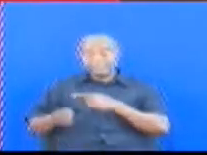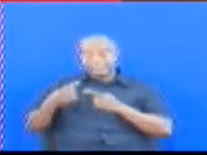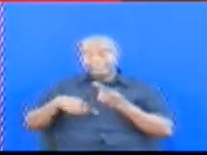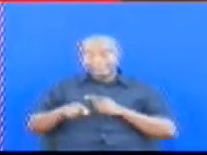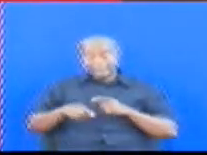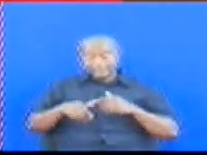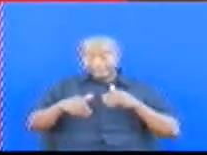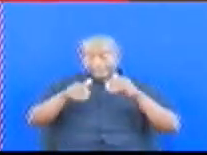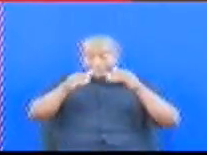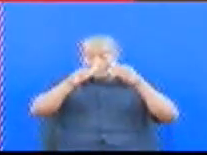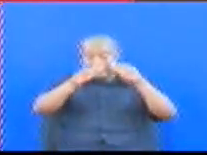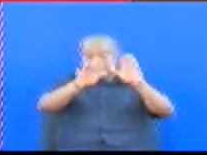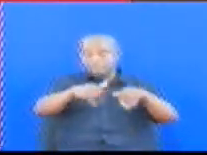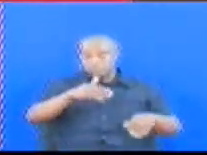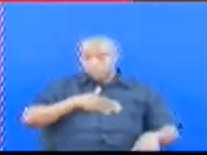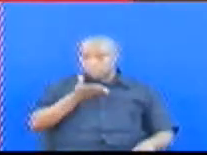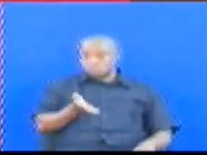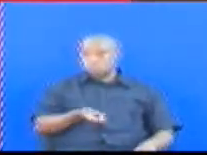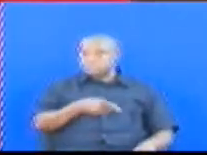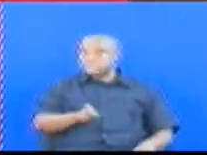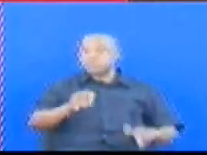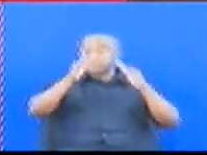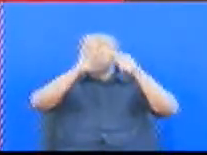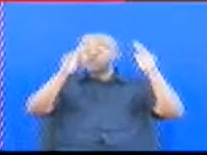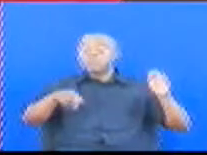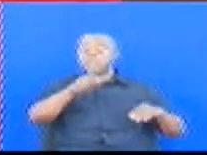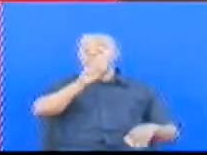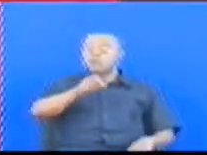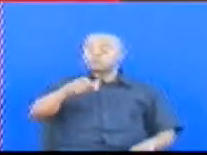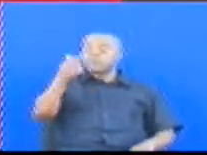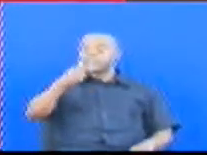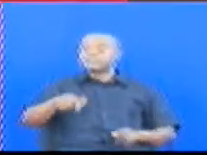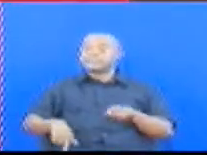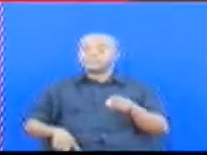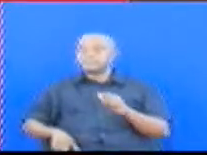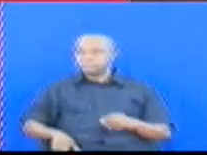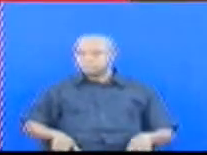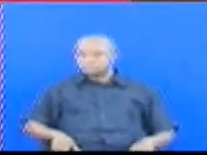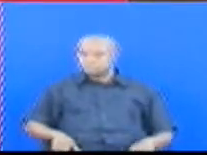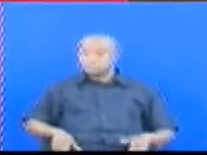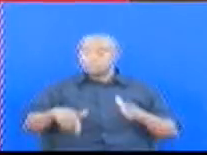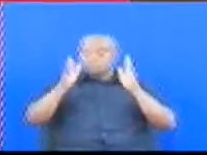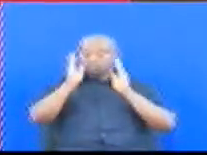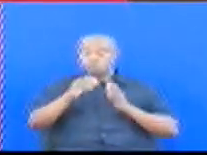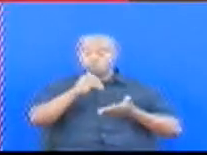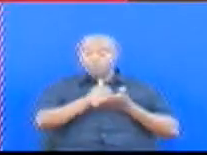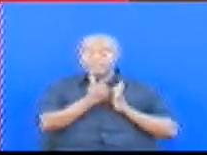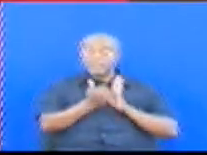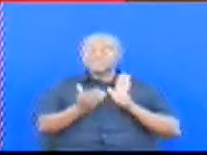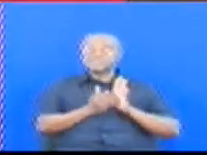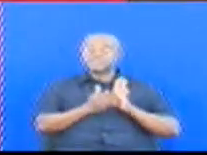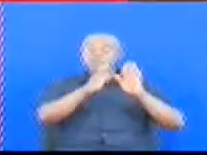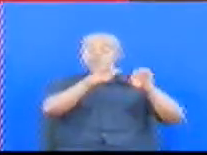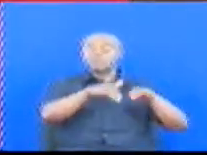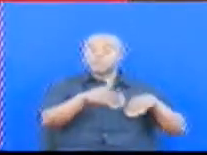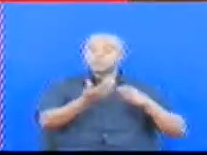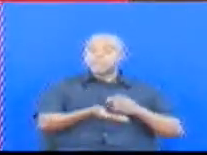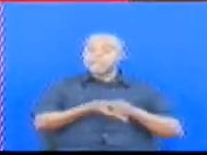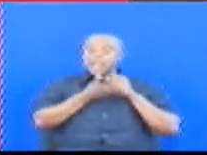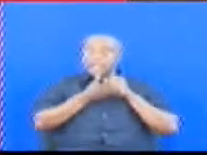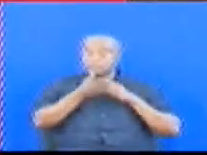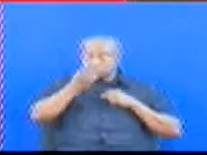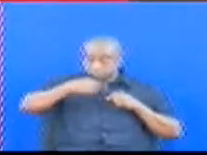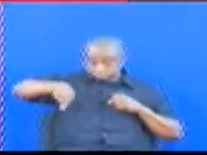tukufu. Bunge hili ni nyumba ya Watanzania. Mheshimiwa Naibu Spika, mkuu wa idara ya sheria wa bunge ndiye anayewasaidia wabunge